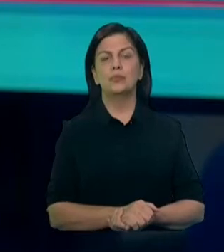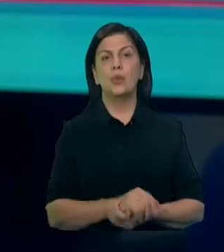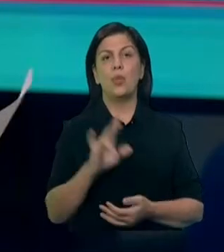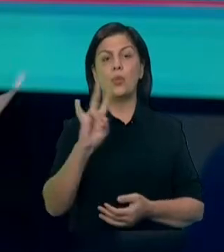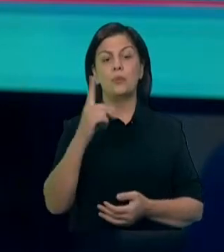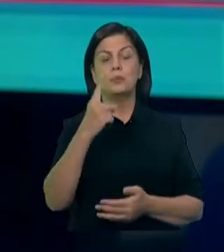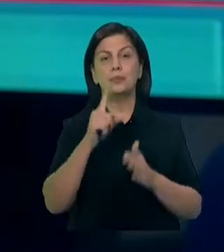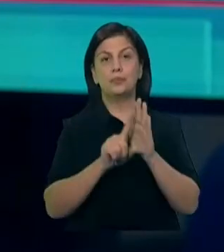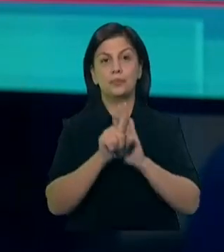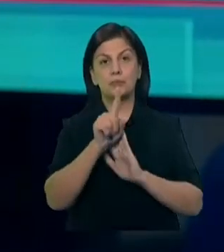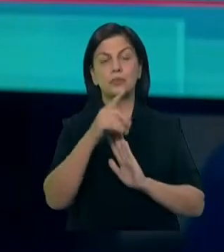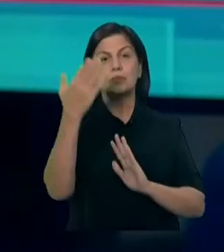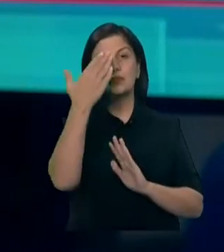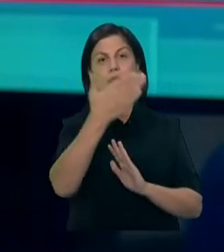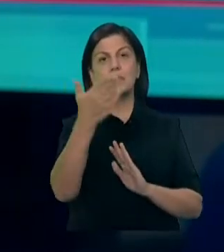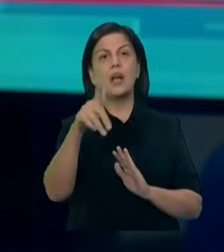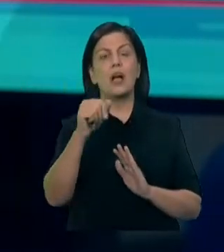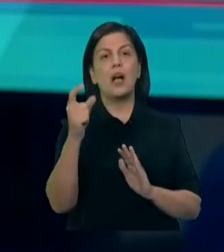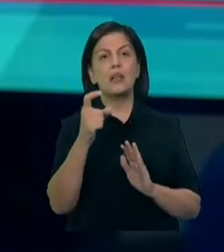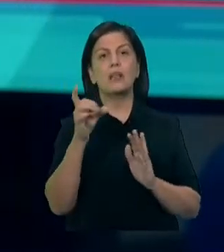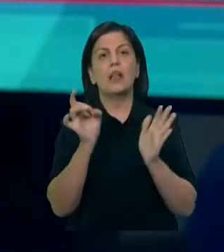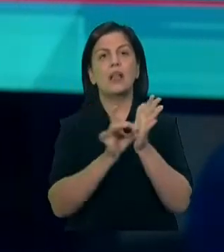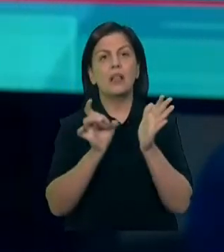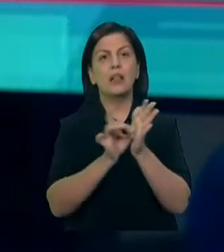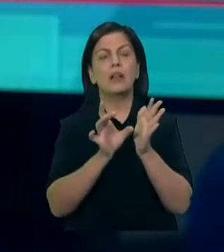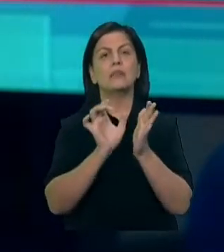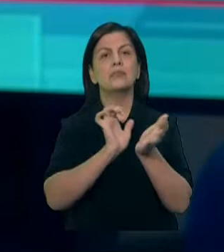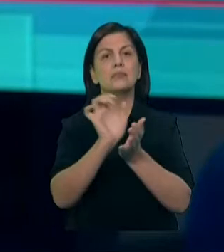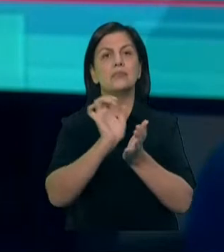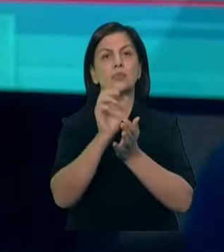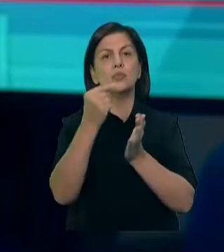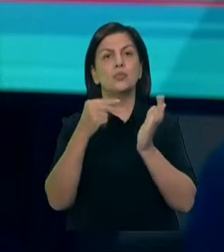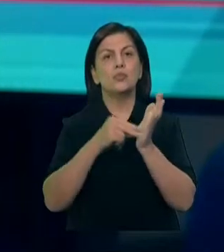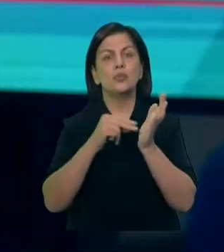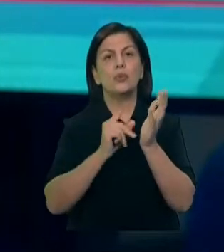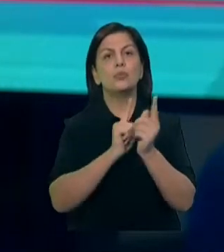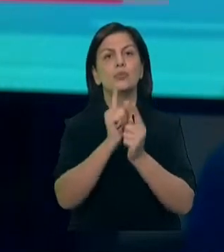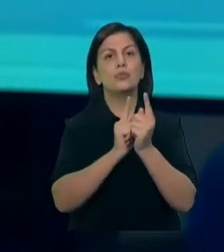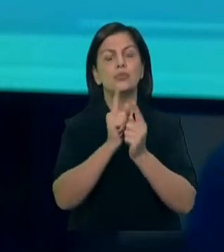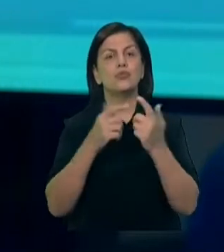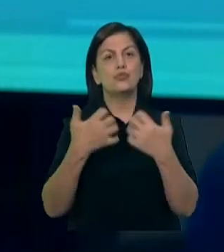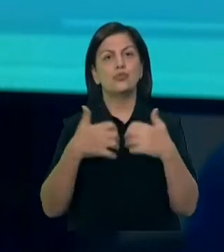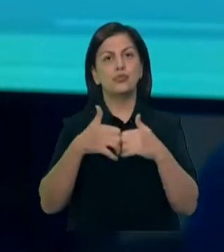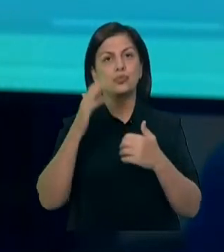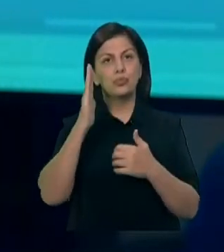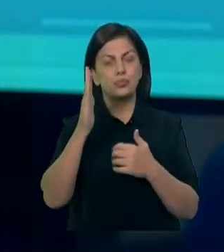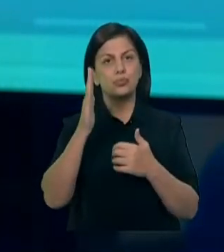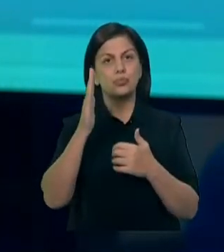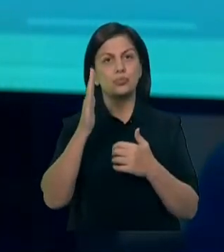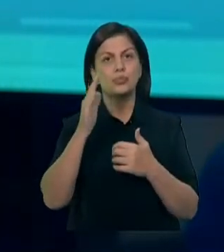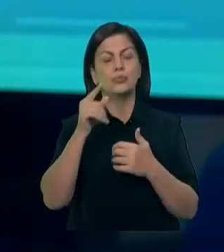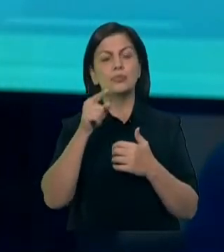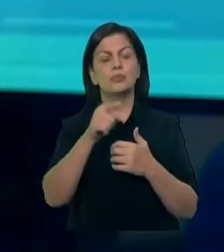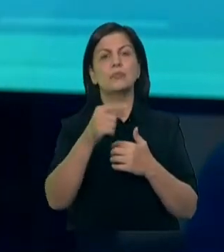Noyabrın 1-dən ölkə əhalisi üçün qazın və elektrik enerjisinin istehlak qiymətləri yeni tariflərlə hesablanacaq. Belə ki,